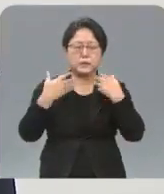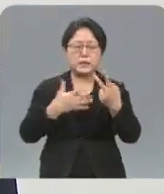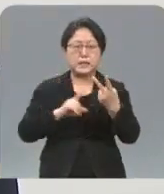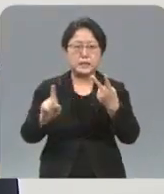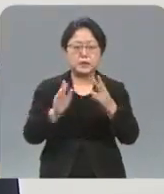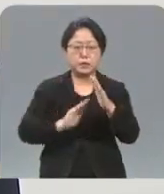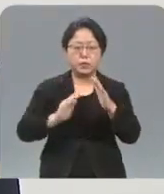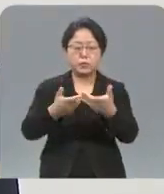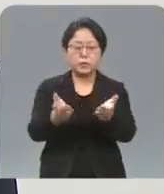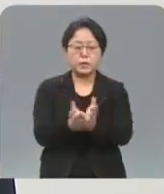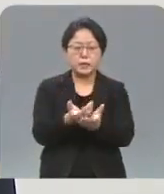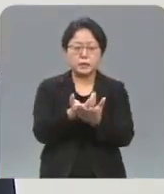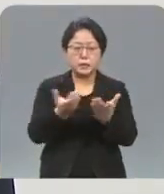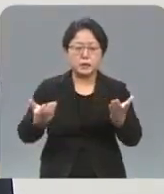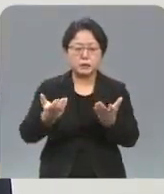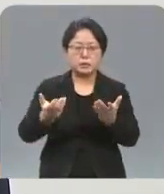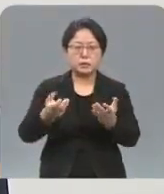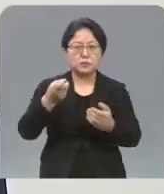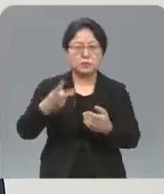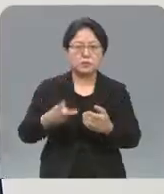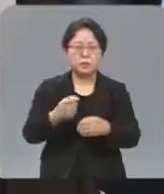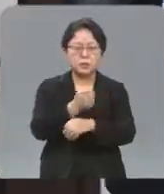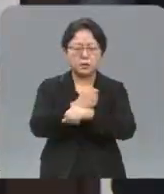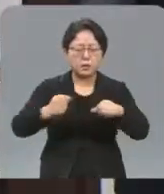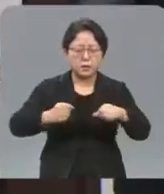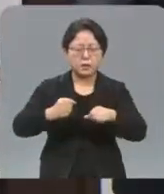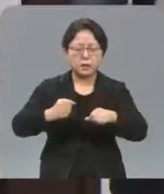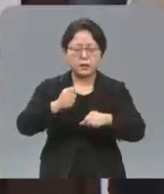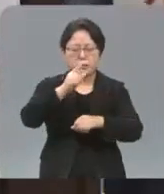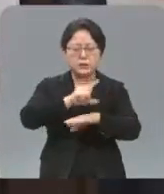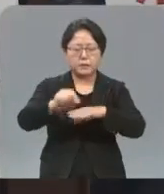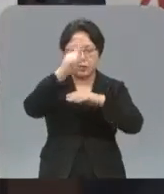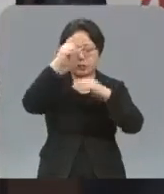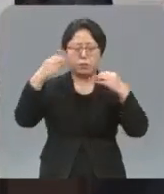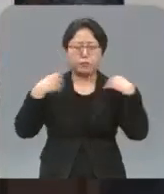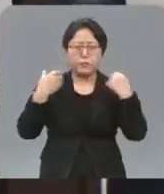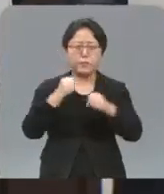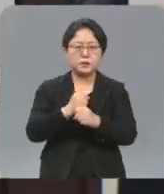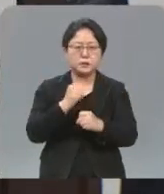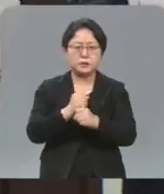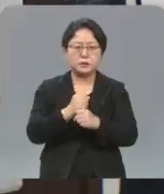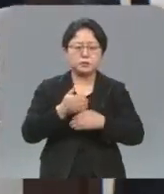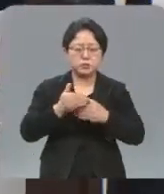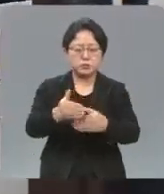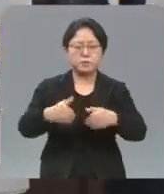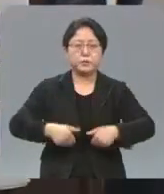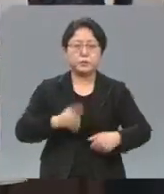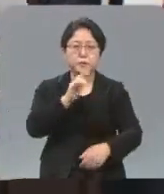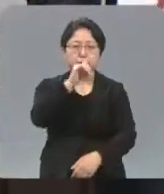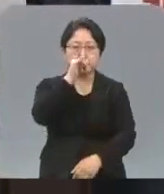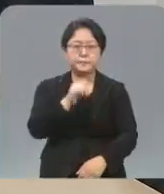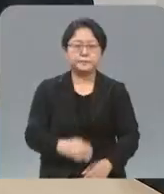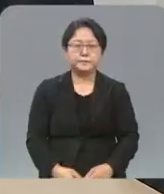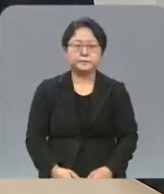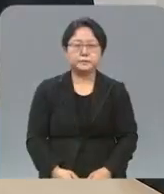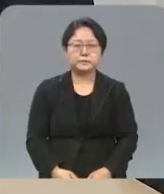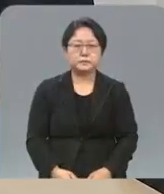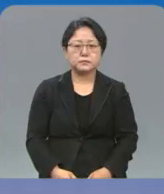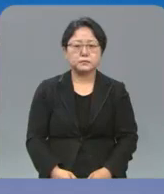2차 공공기관 이전과 초광역 지방정부 구축도 추진해야 한다고 강조했습니다.